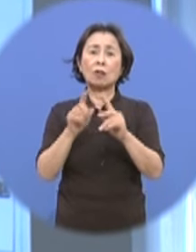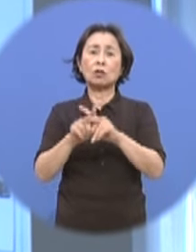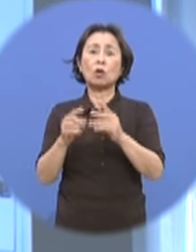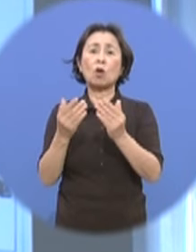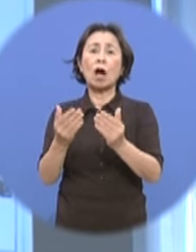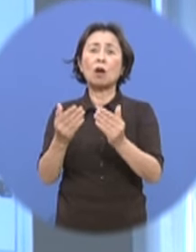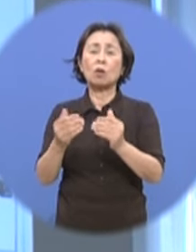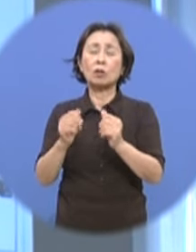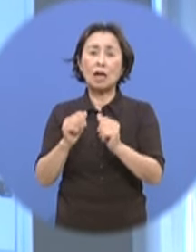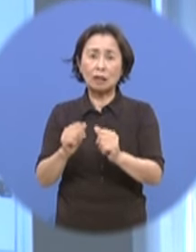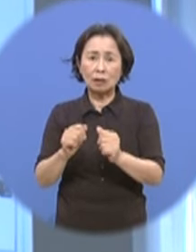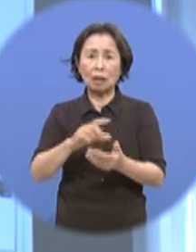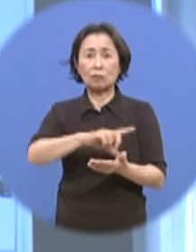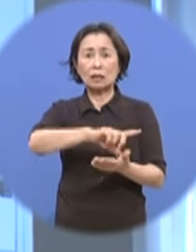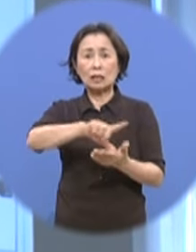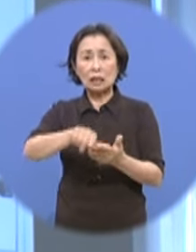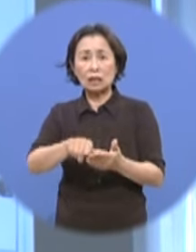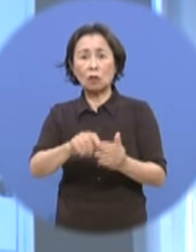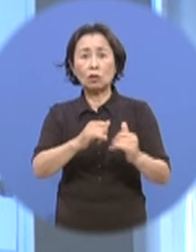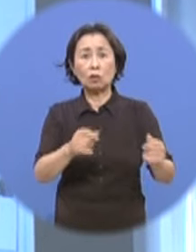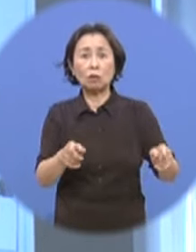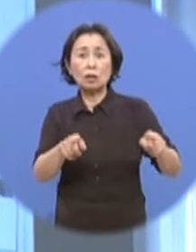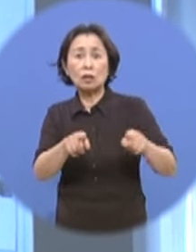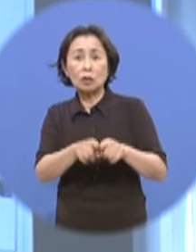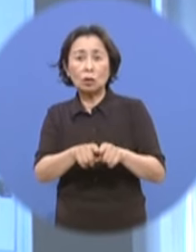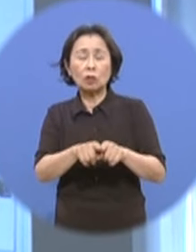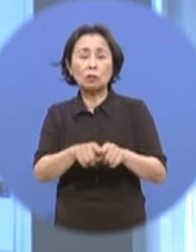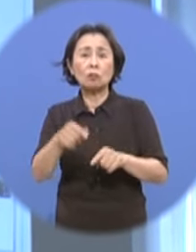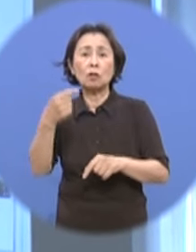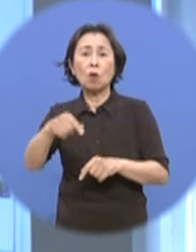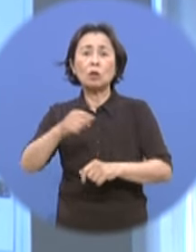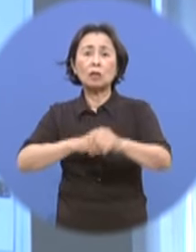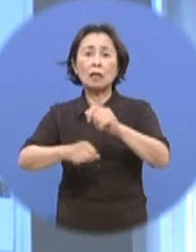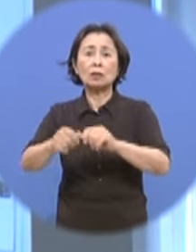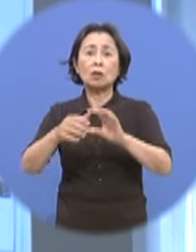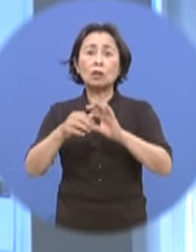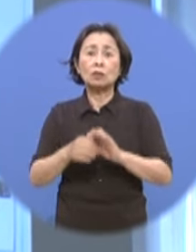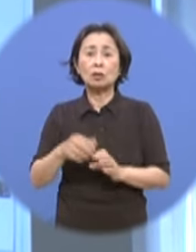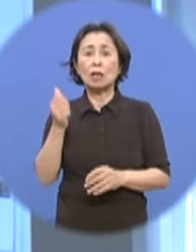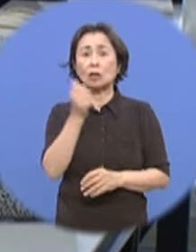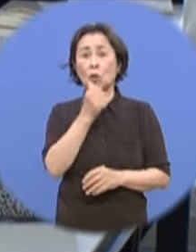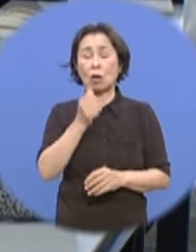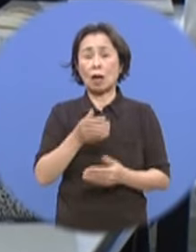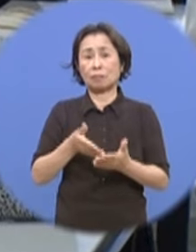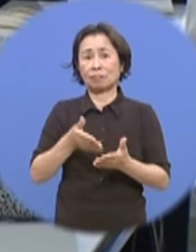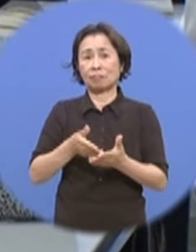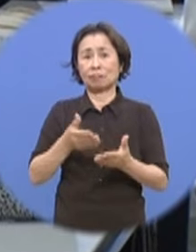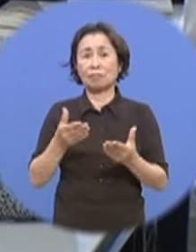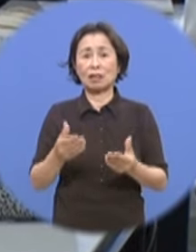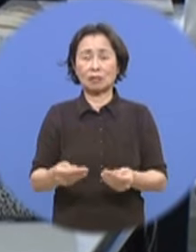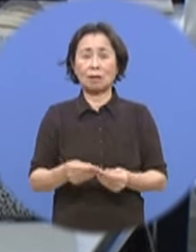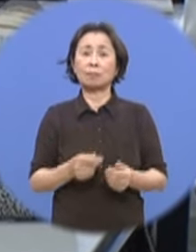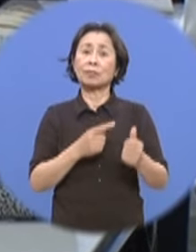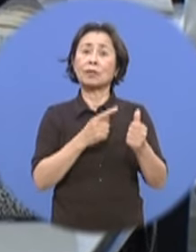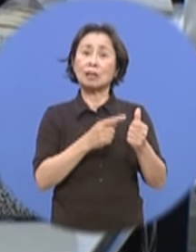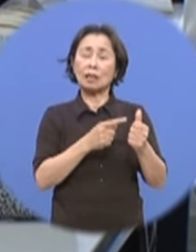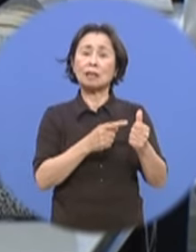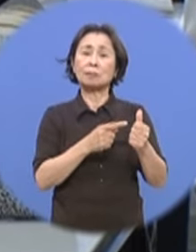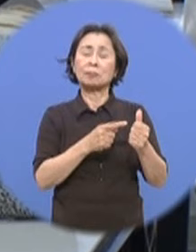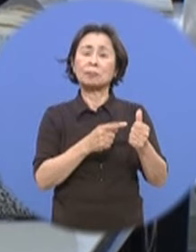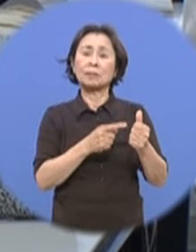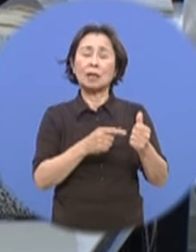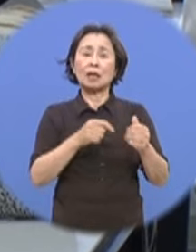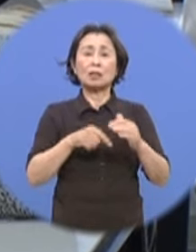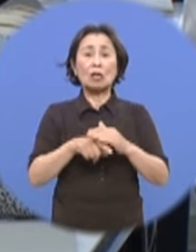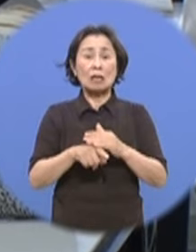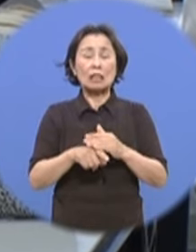いる地域の人たちを巻き込んだ教育活動などを紹介しました安田さんにコミュニティスクールの